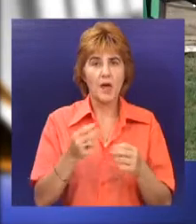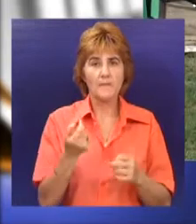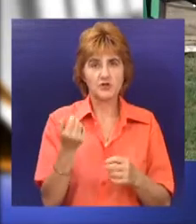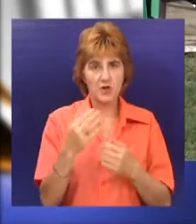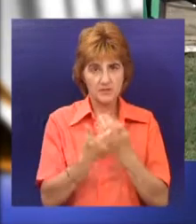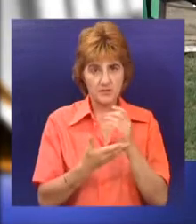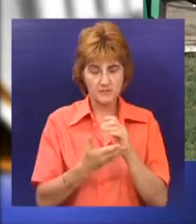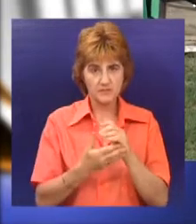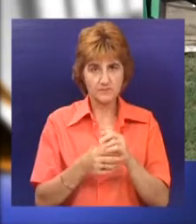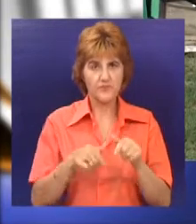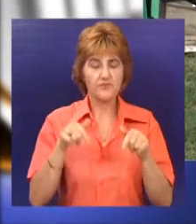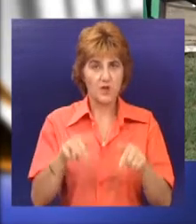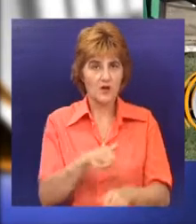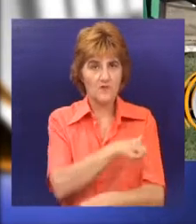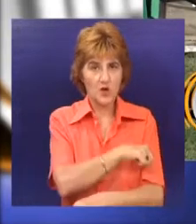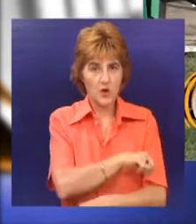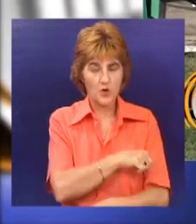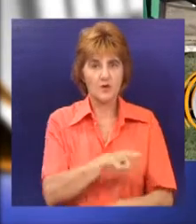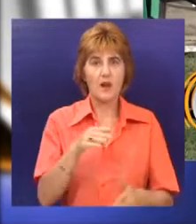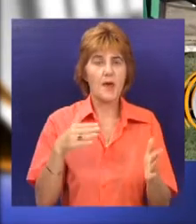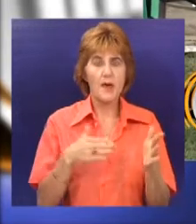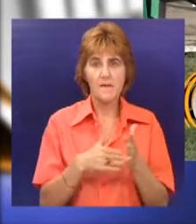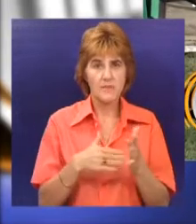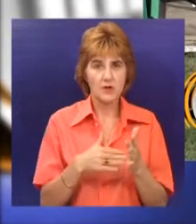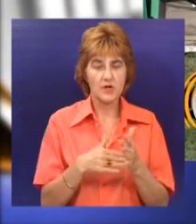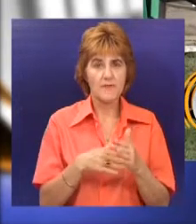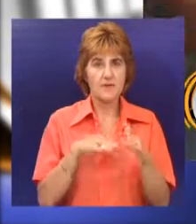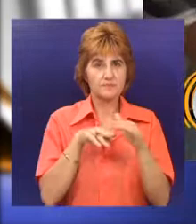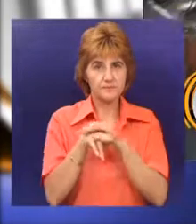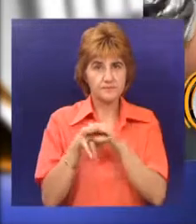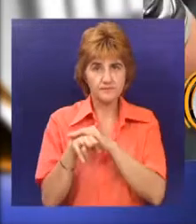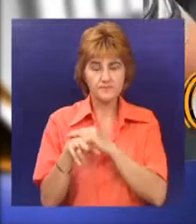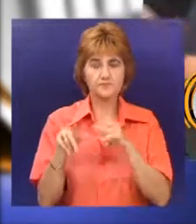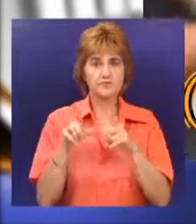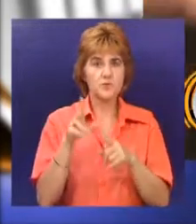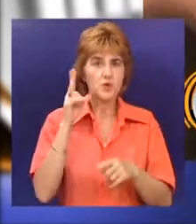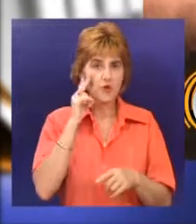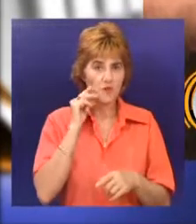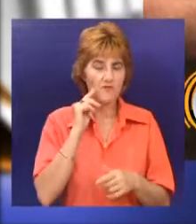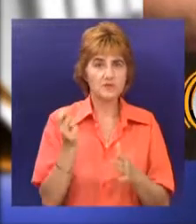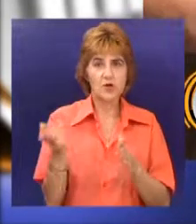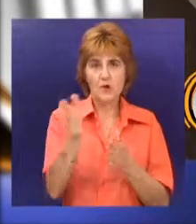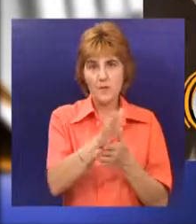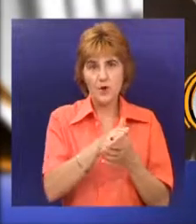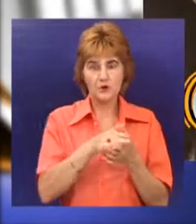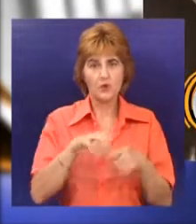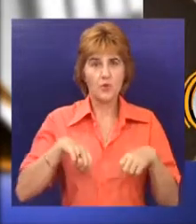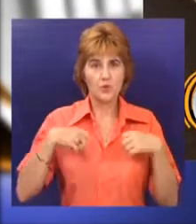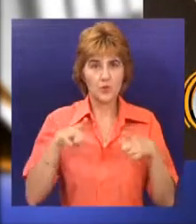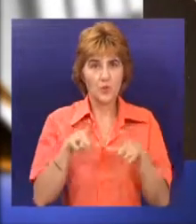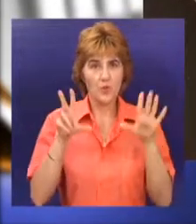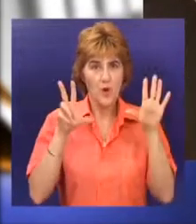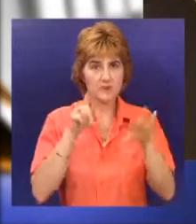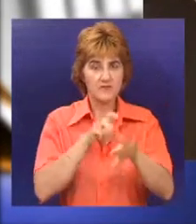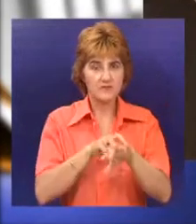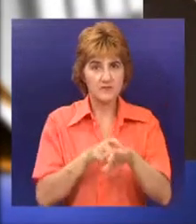Otkup pšenice roda 2011. za potrebe robnih rezervi posredstvom produktne berze u Novom Sadu počeo je jutros u 8 časova